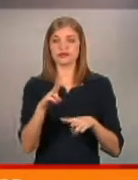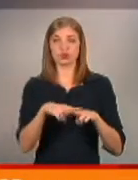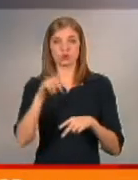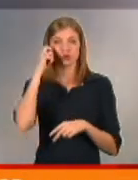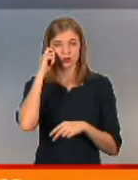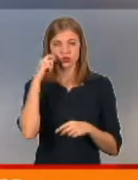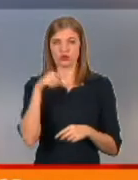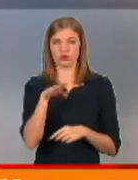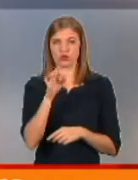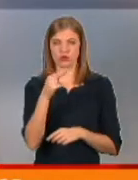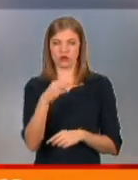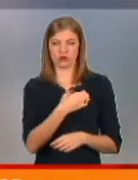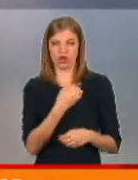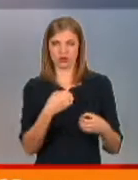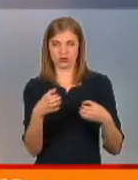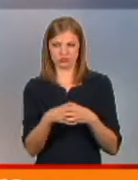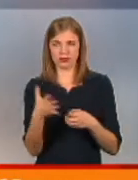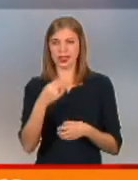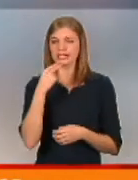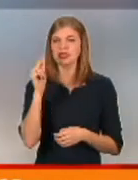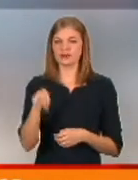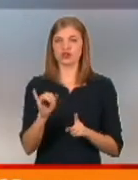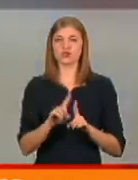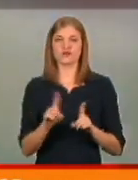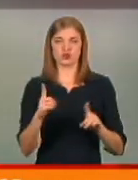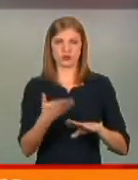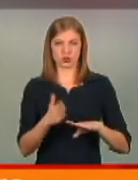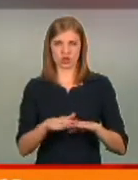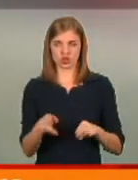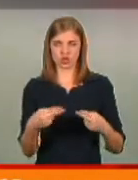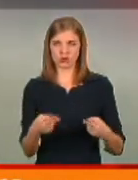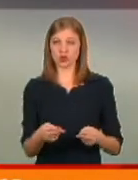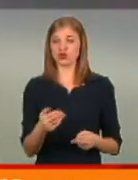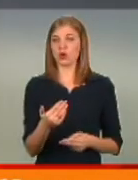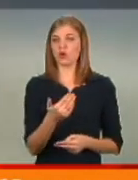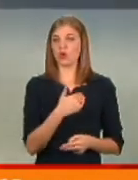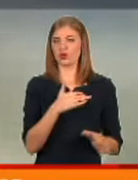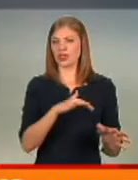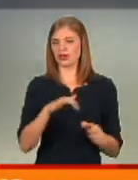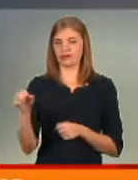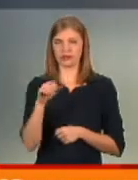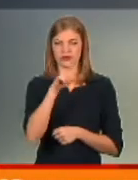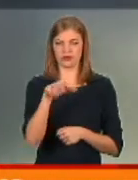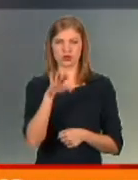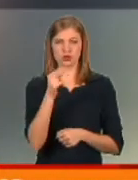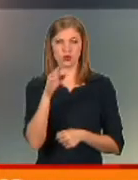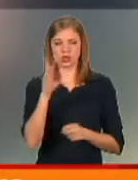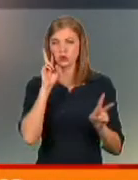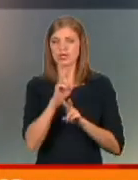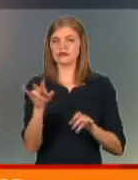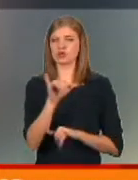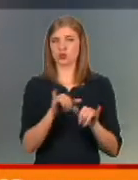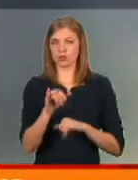СІЗО утримують торнадівців, що їх звинувачують у особливо тяжких злочинах. Хочуть вивезти бійців торнадо, неізвісно